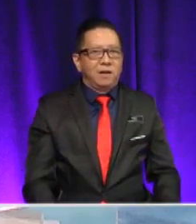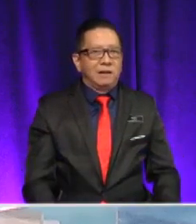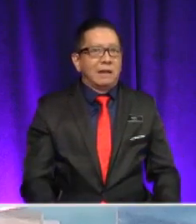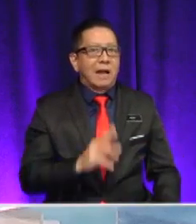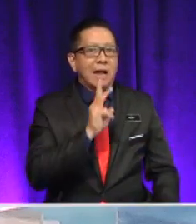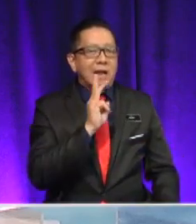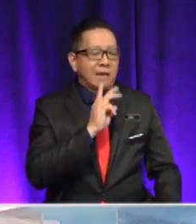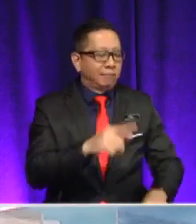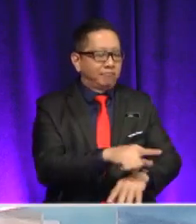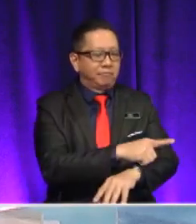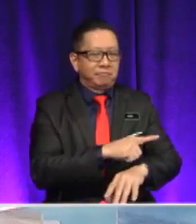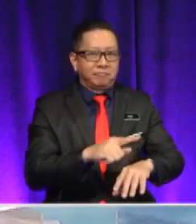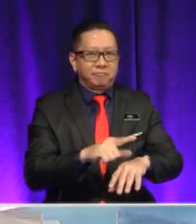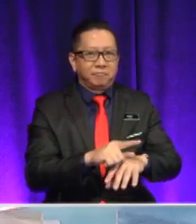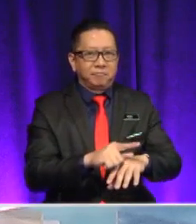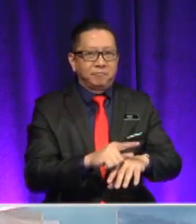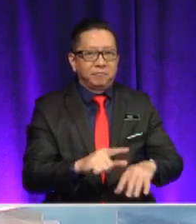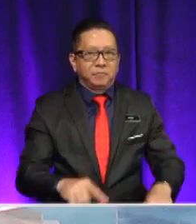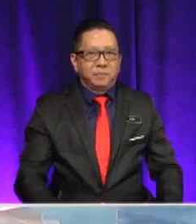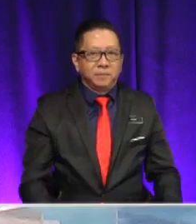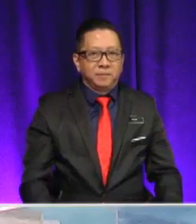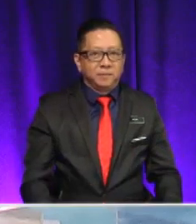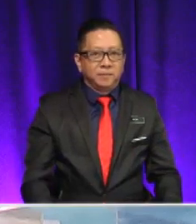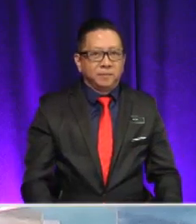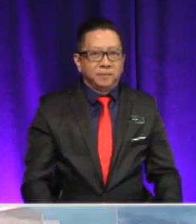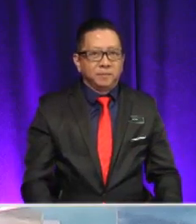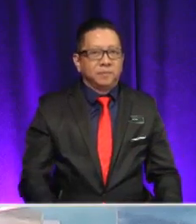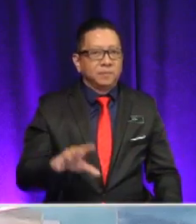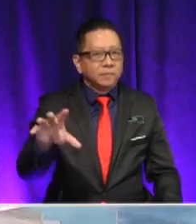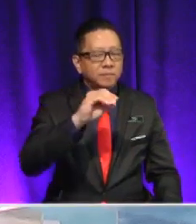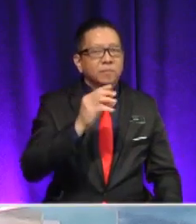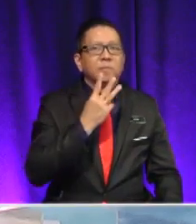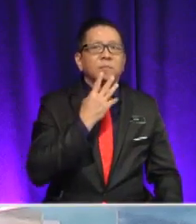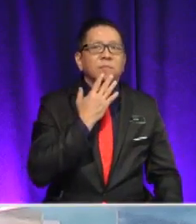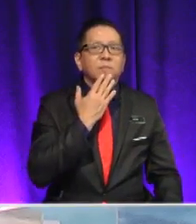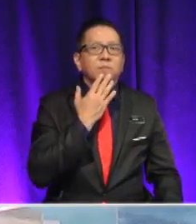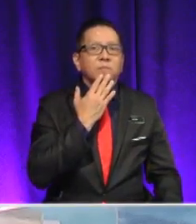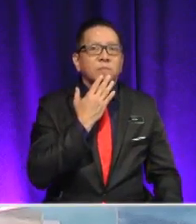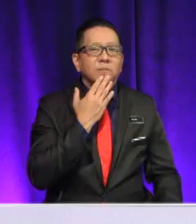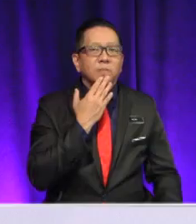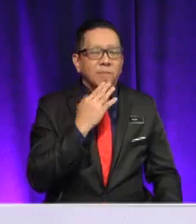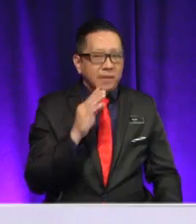bagian sini gelap bagian sini gelap Oke jadi kita ambil warna yang gelap oke